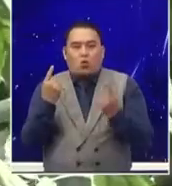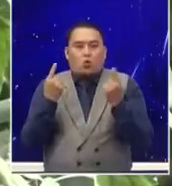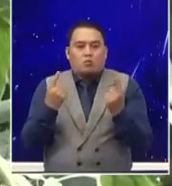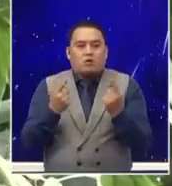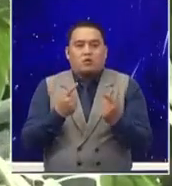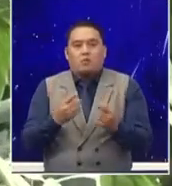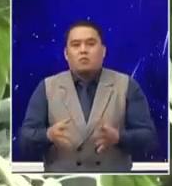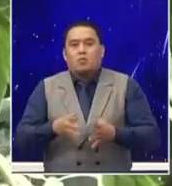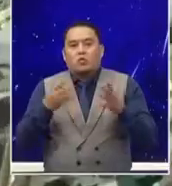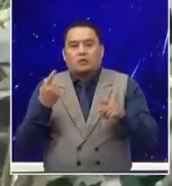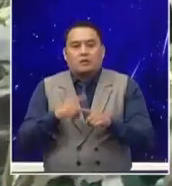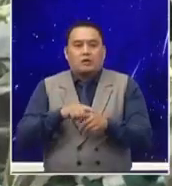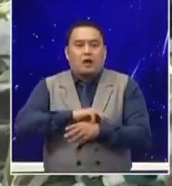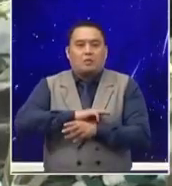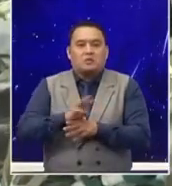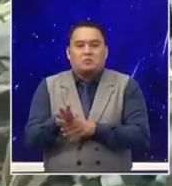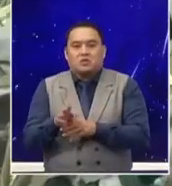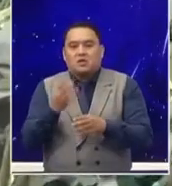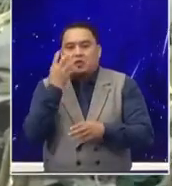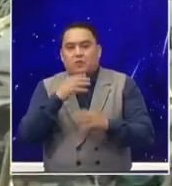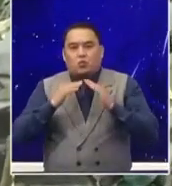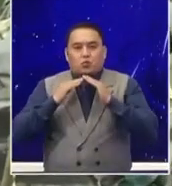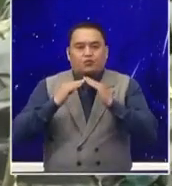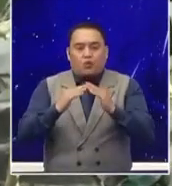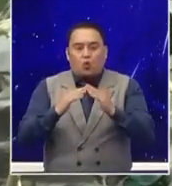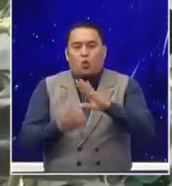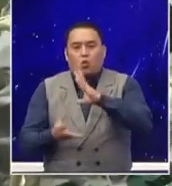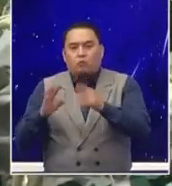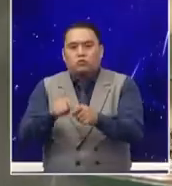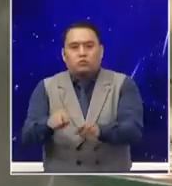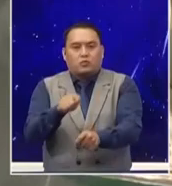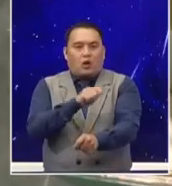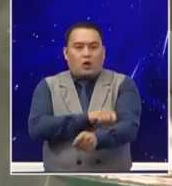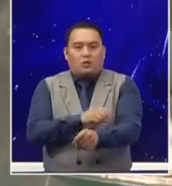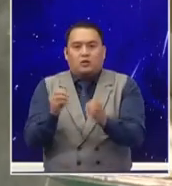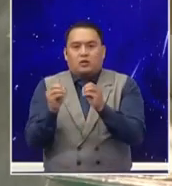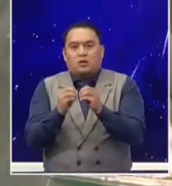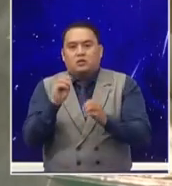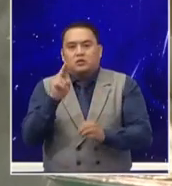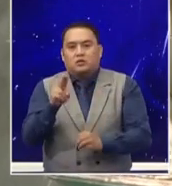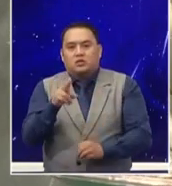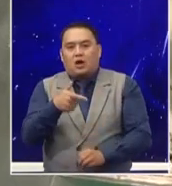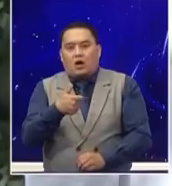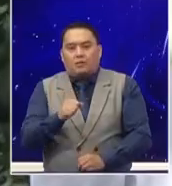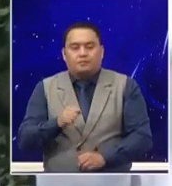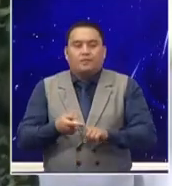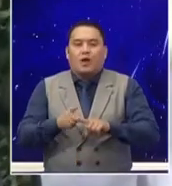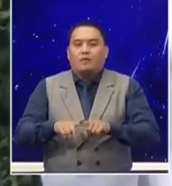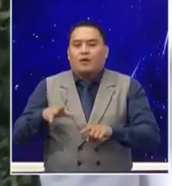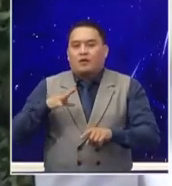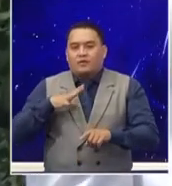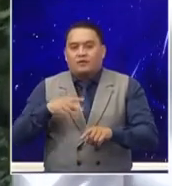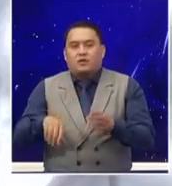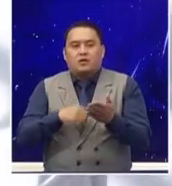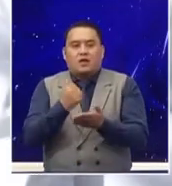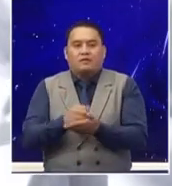крупнейших и наиболее технически оснащенных тепличных комплексов, общая площадь которого 10,5 гектаров. По словам генерального